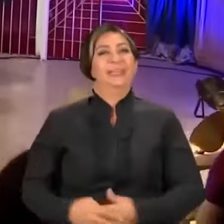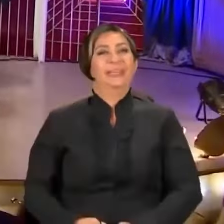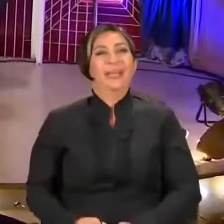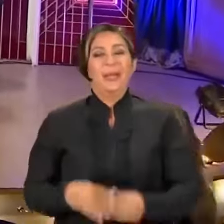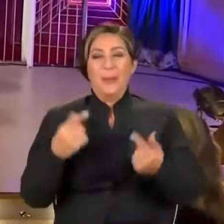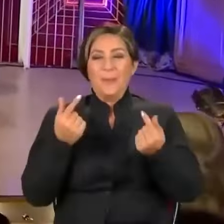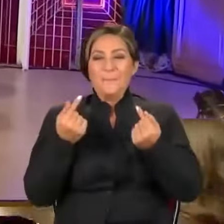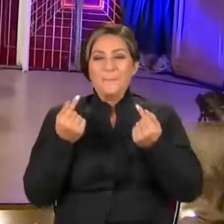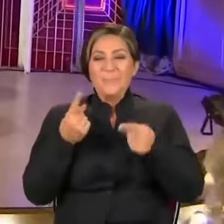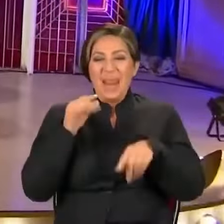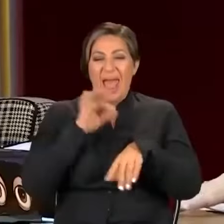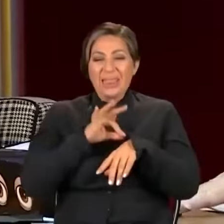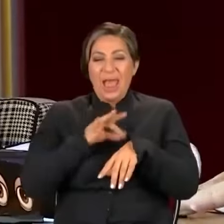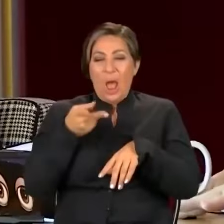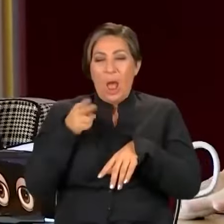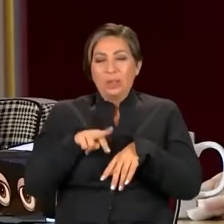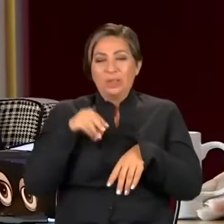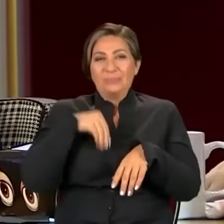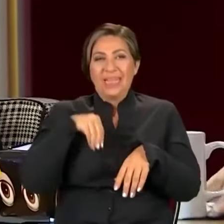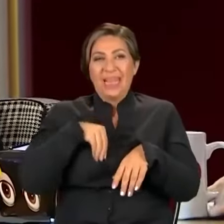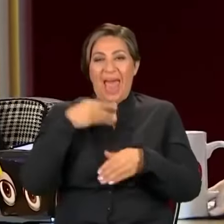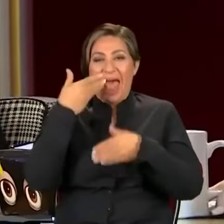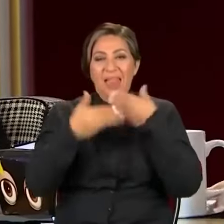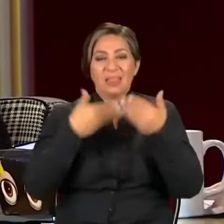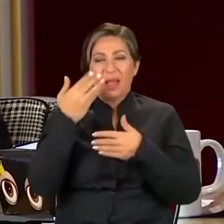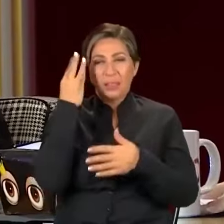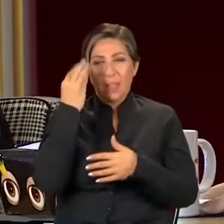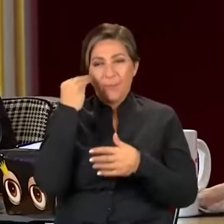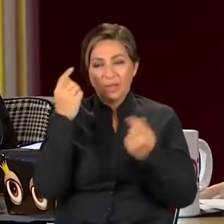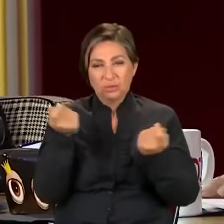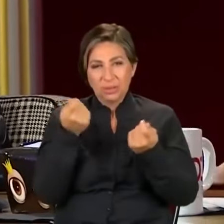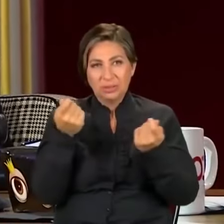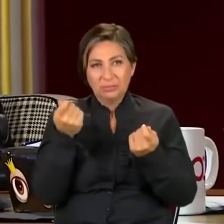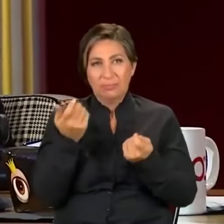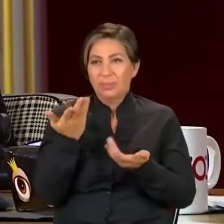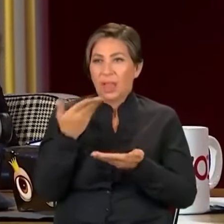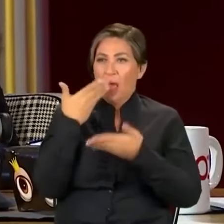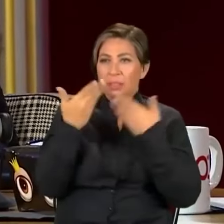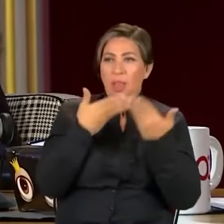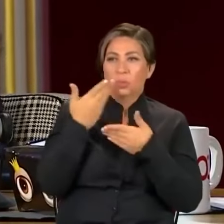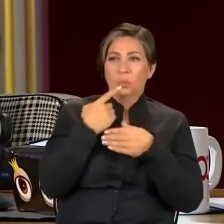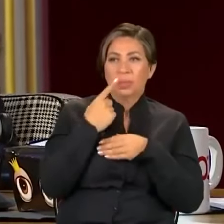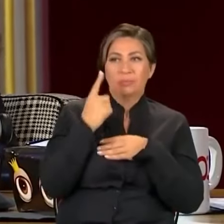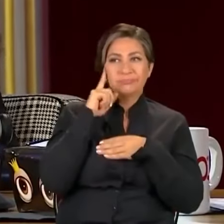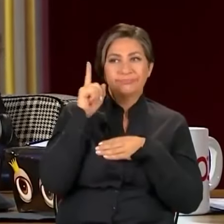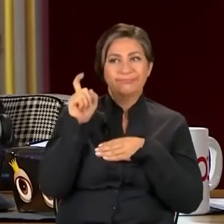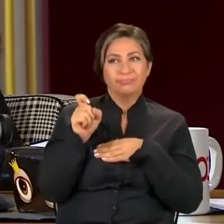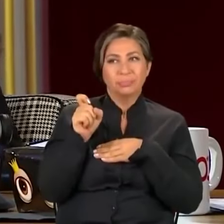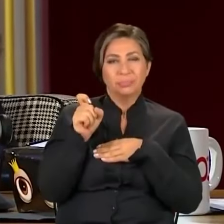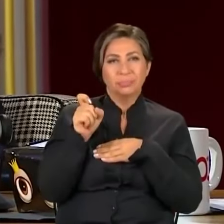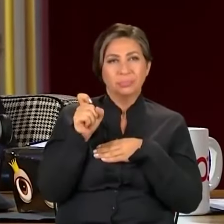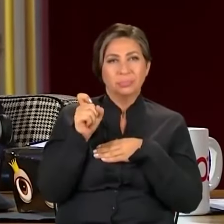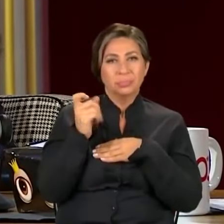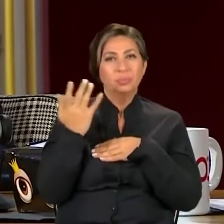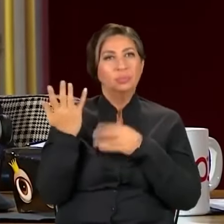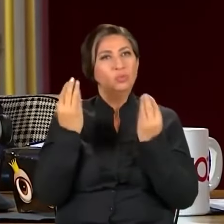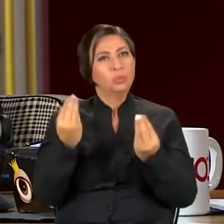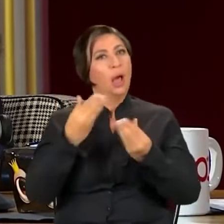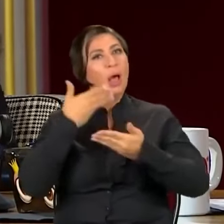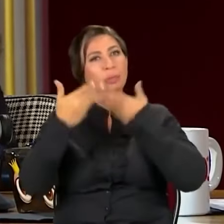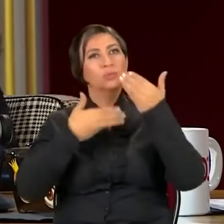Bir an herhalde öleceğim zannettim. İlk önce anlattıklarını algılamaya çalıştım. Neler anlatıyor dedim. Hayır dedim, çok güzel